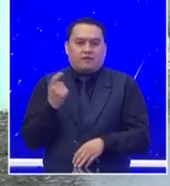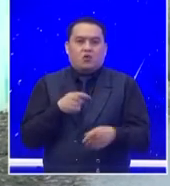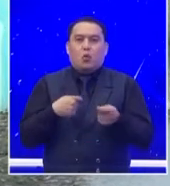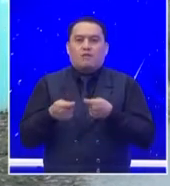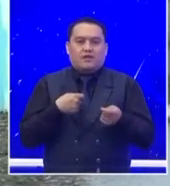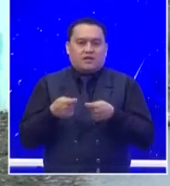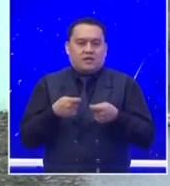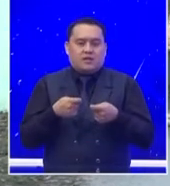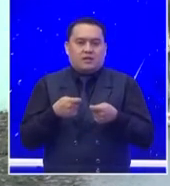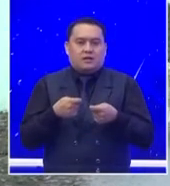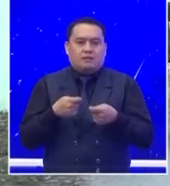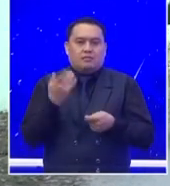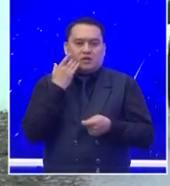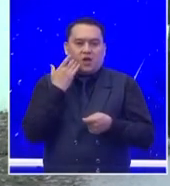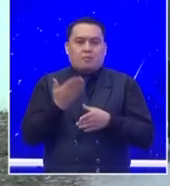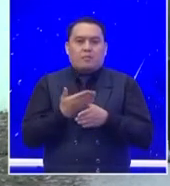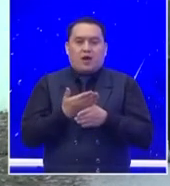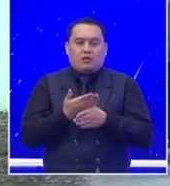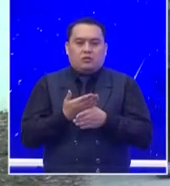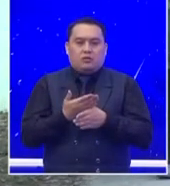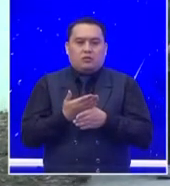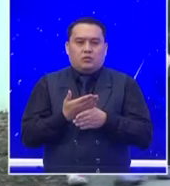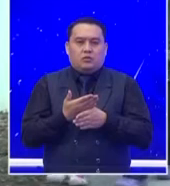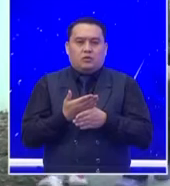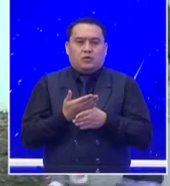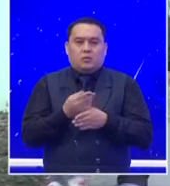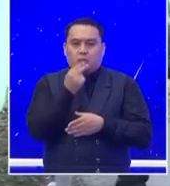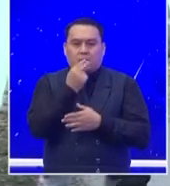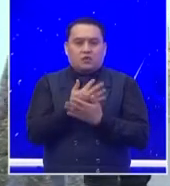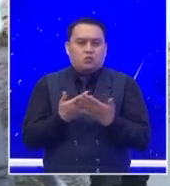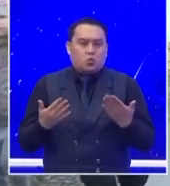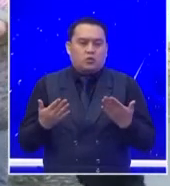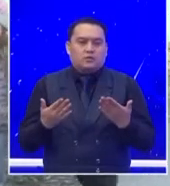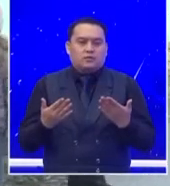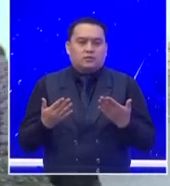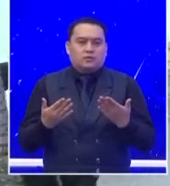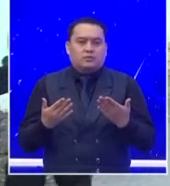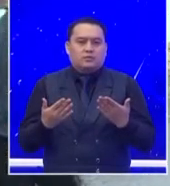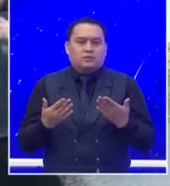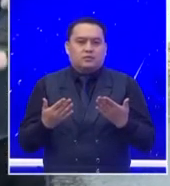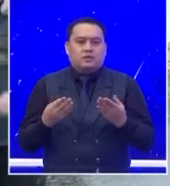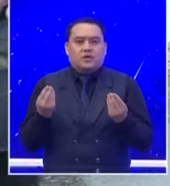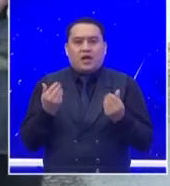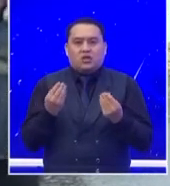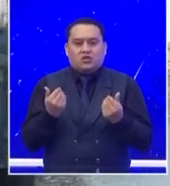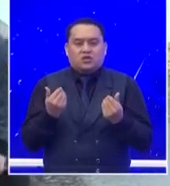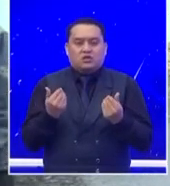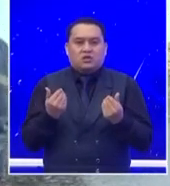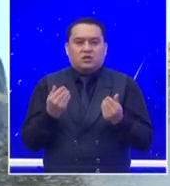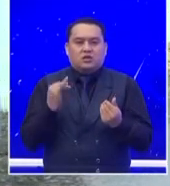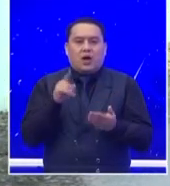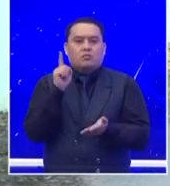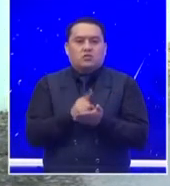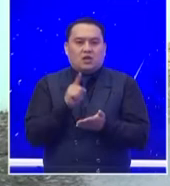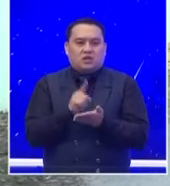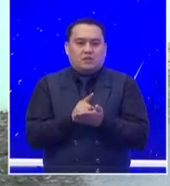руководители постоянно помогают. То есть продуктовые наборы, да, в денежном плане тоже это